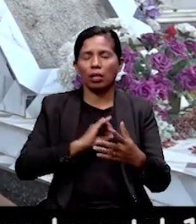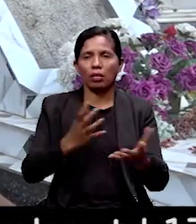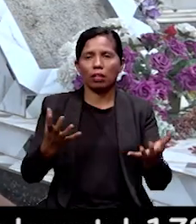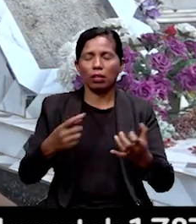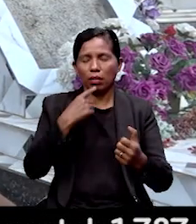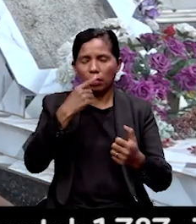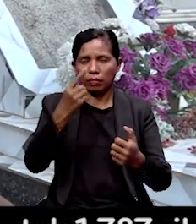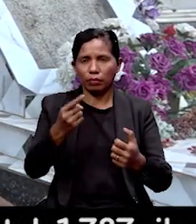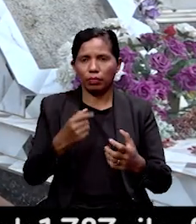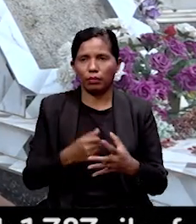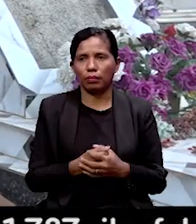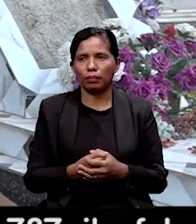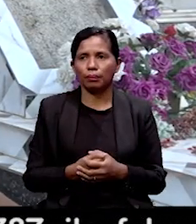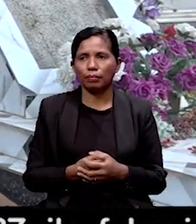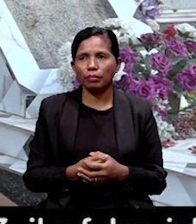takatak ia